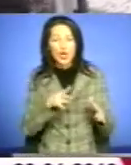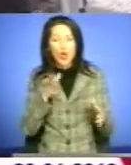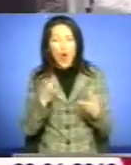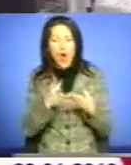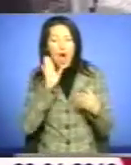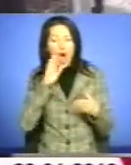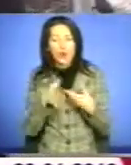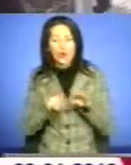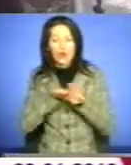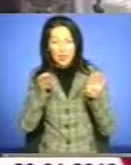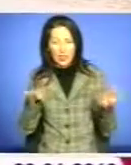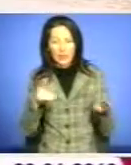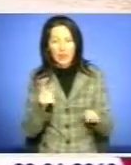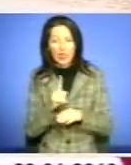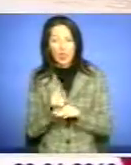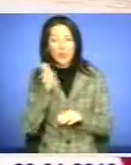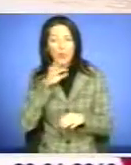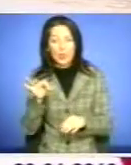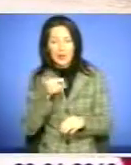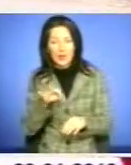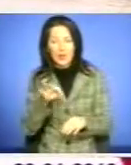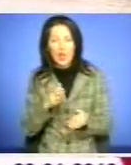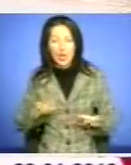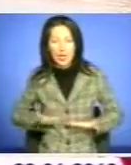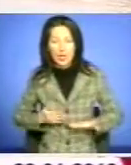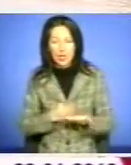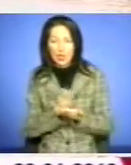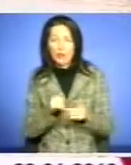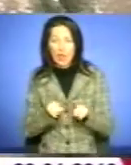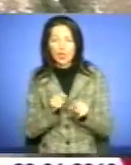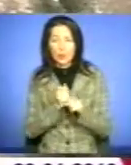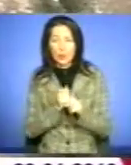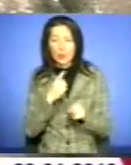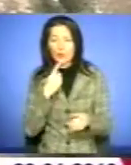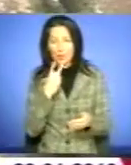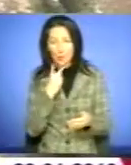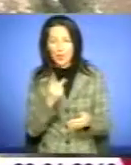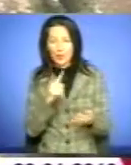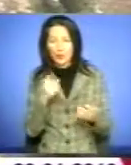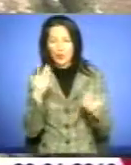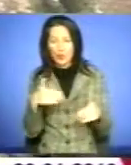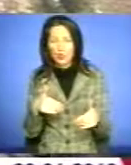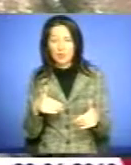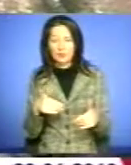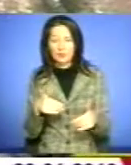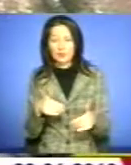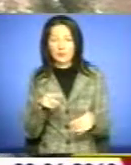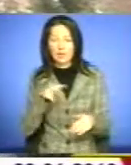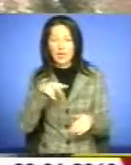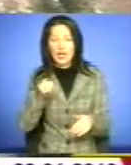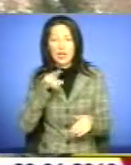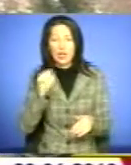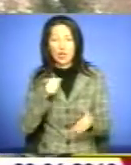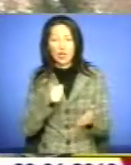Тернопільському ставі комунальні служби також працюють. Ми бачимо, що підходить вже лід до шлюзів. Отже, коли